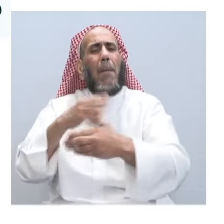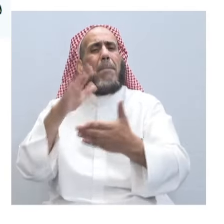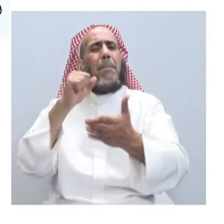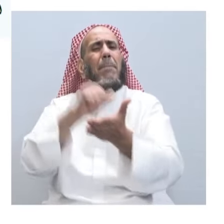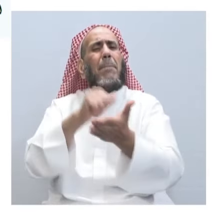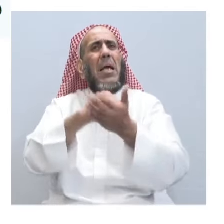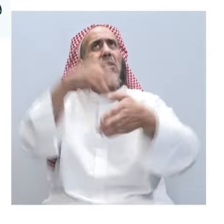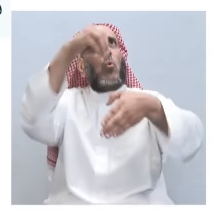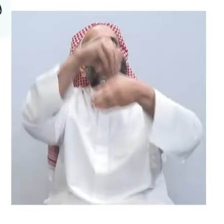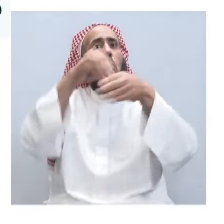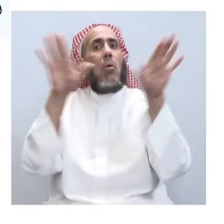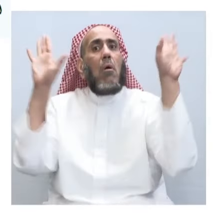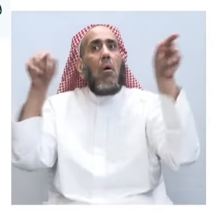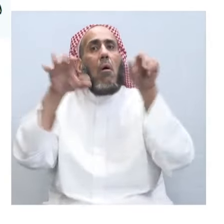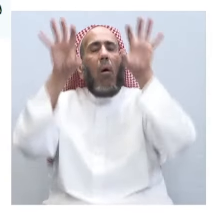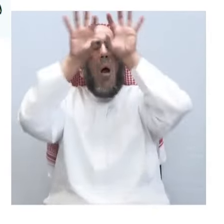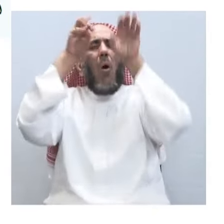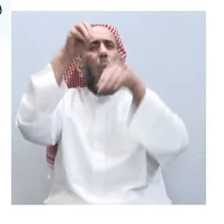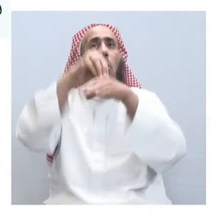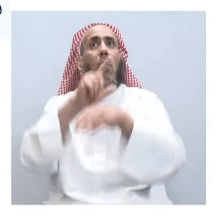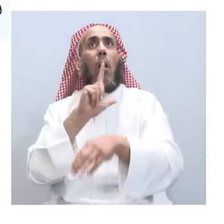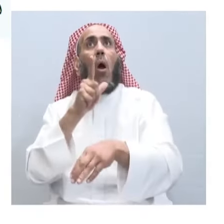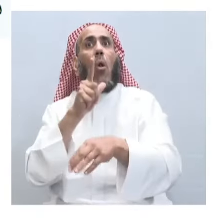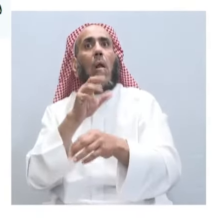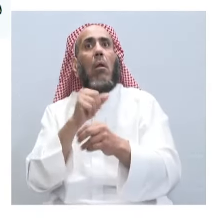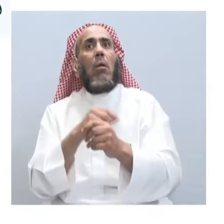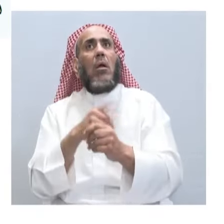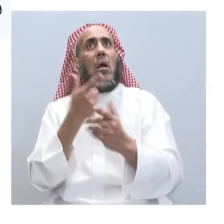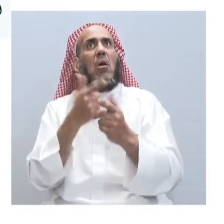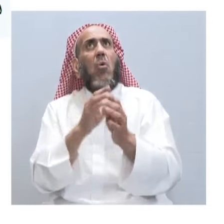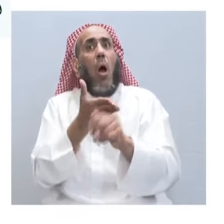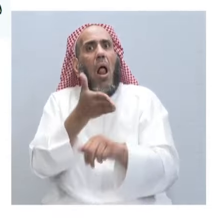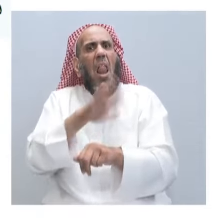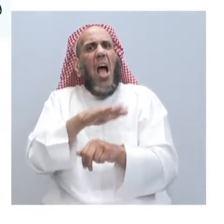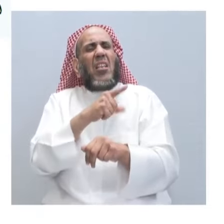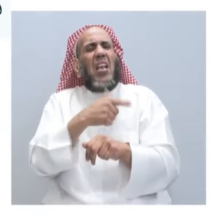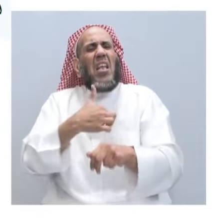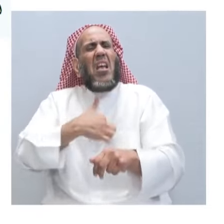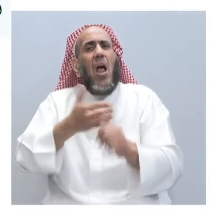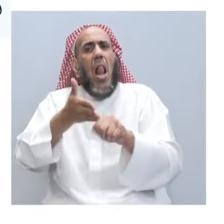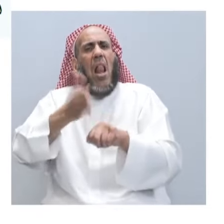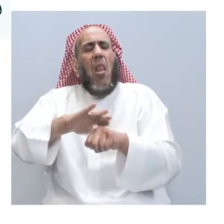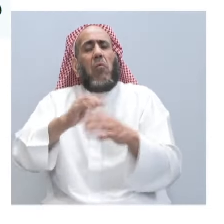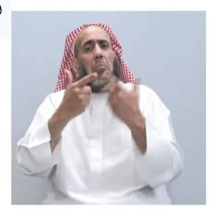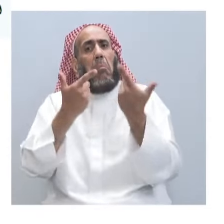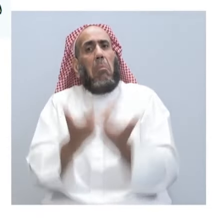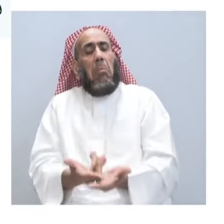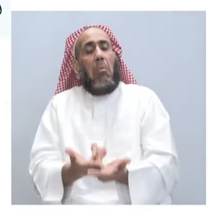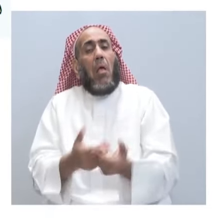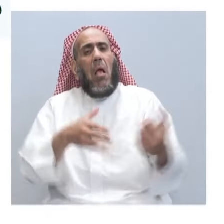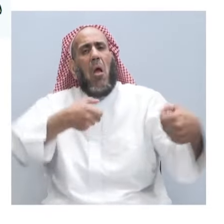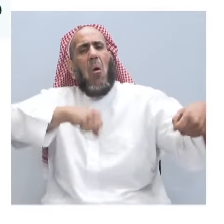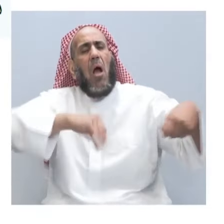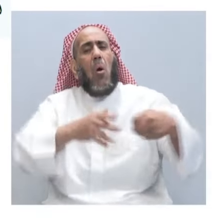بيت احدهم ماذا يقول يقول نعت الي نفسي او